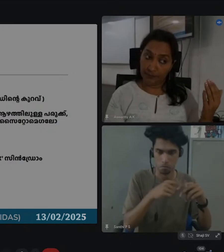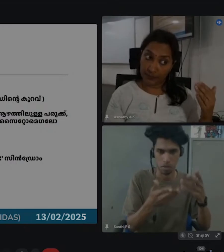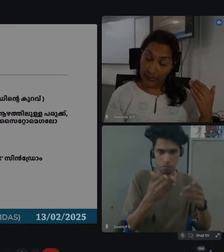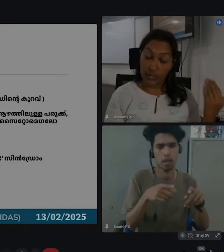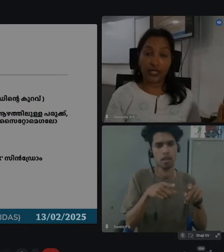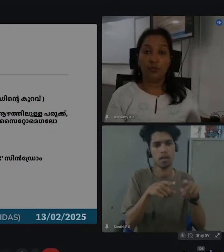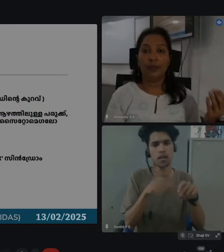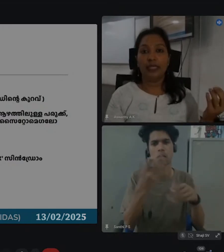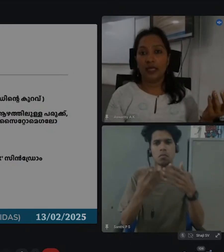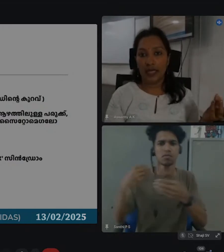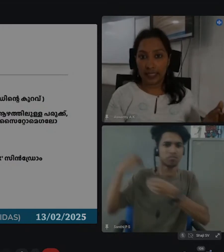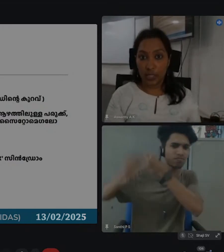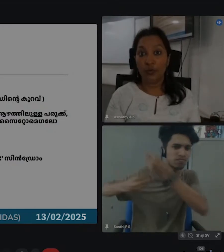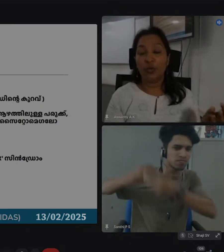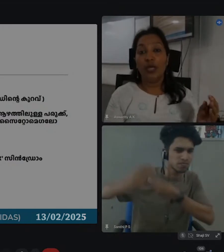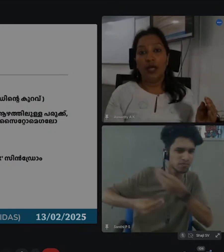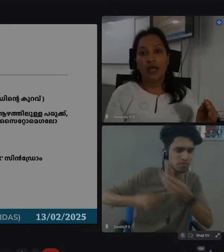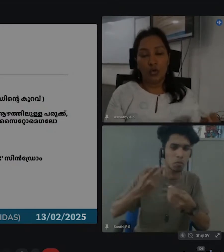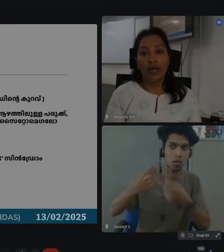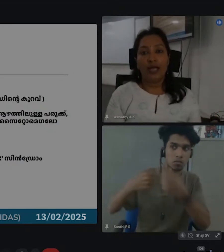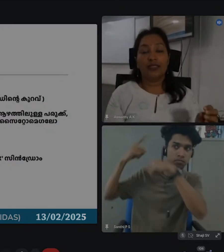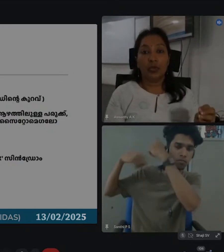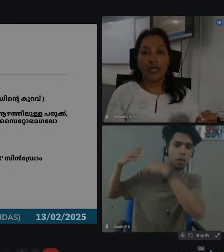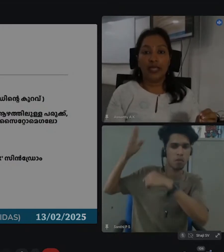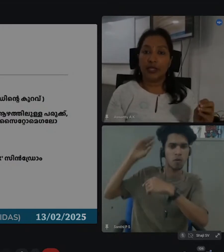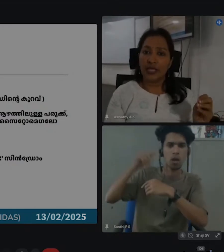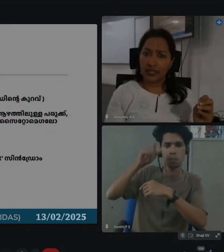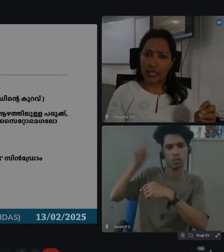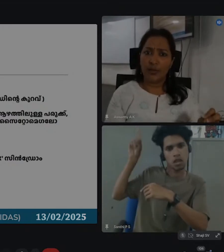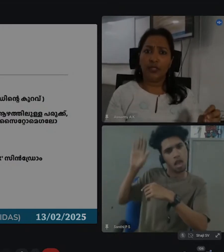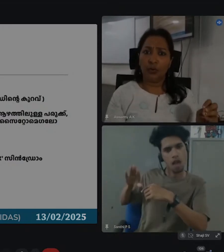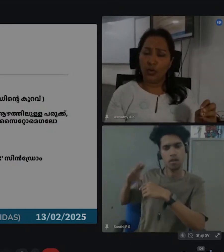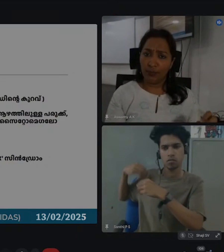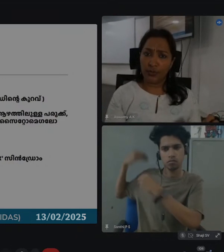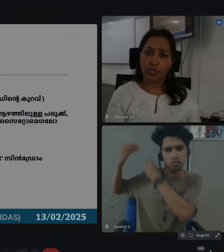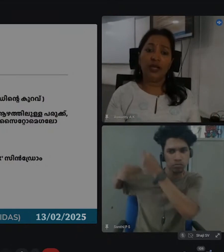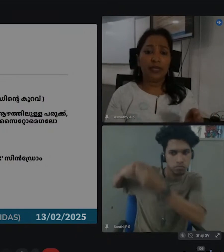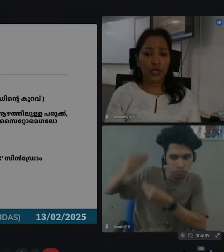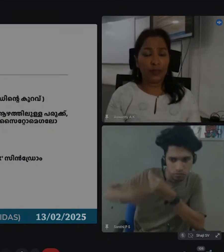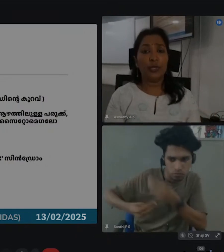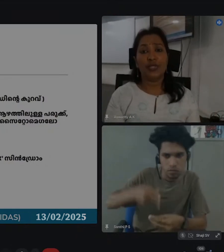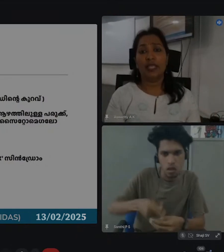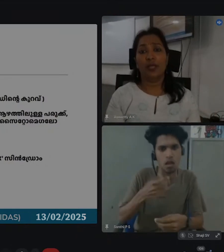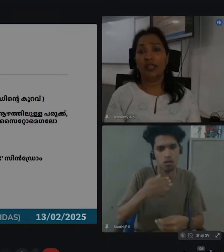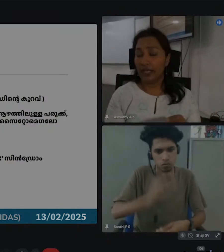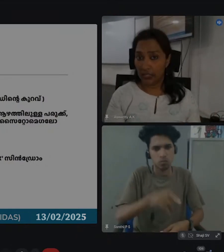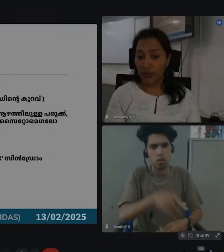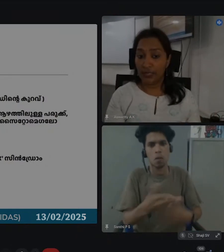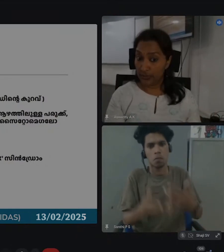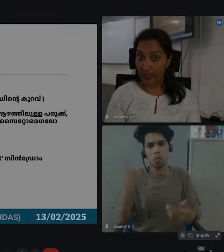പല തലമുറകൾക്ക് മുൻപ് ഏതെങ്കിലും ഒരു കുടുംബാംഗത്തിനുണ്ടായിരിക്കുന്ന എന്തെങ്കിലും ഇതുപോലുള്ള ബുദ്ധിമുട്ടുകൾ പിന്നെ ഒരു